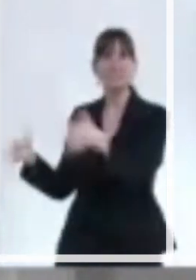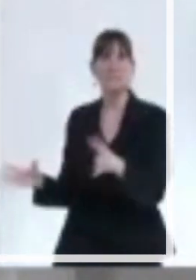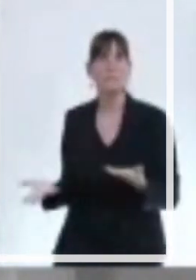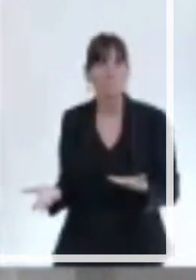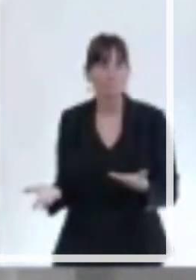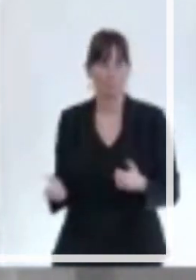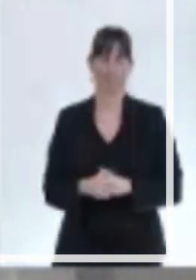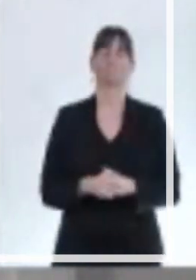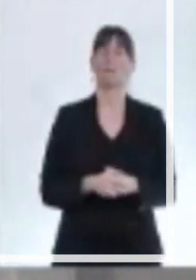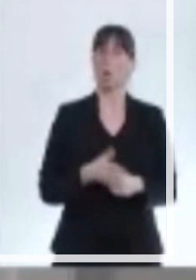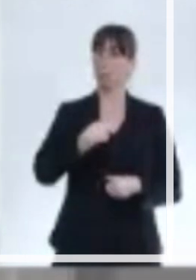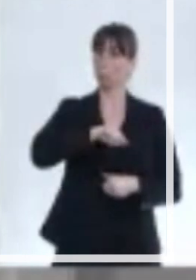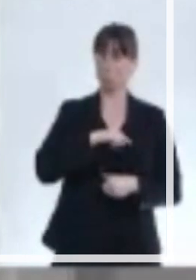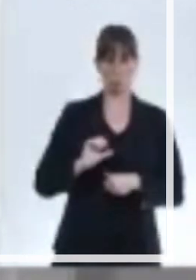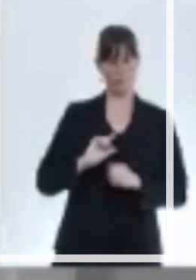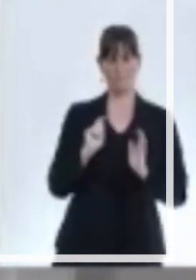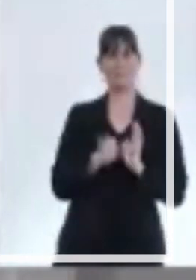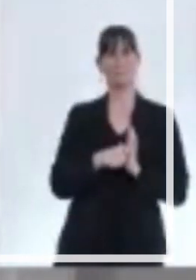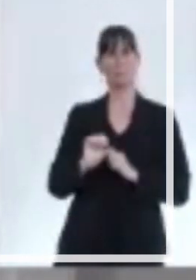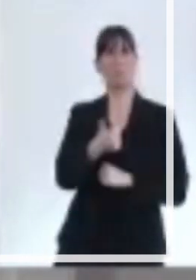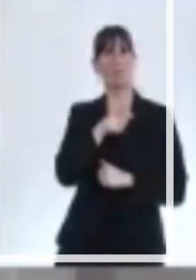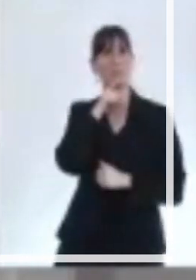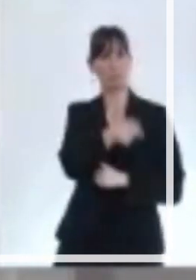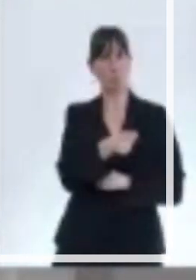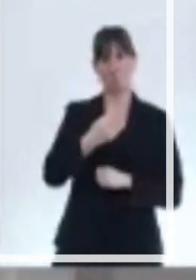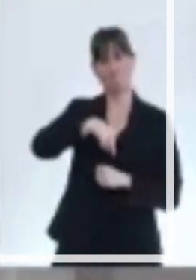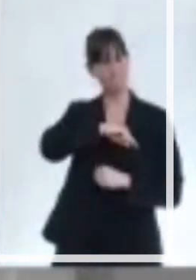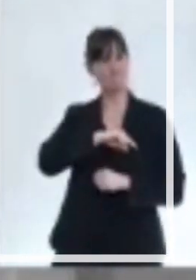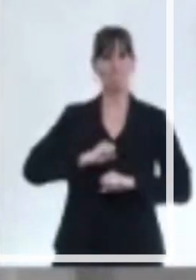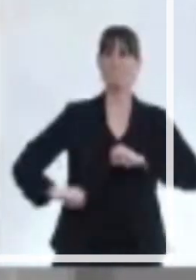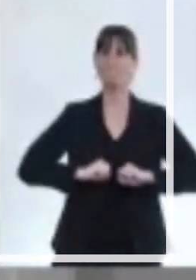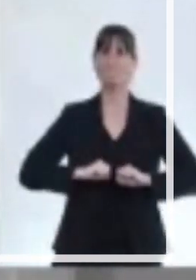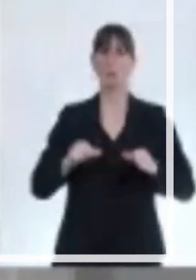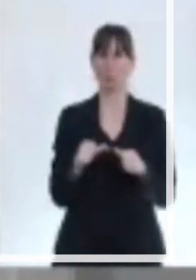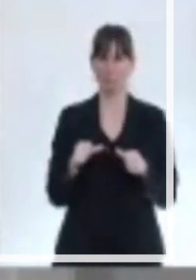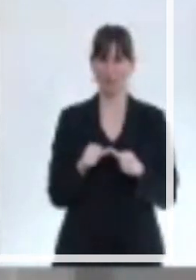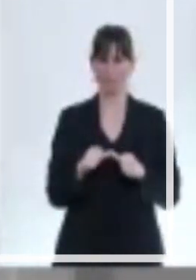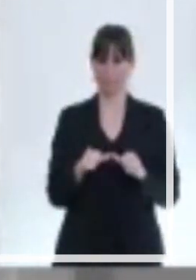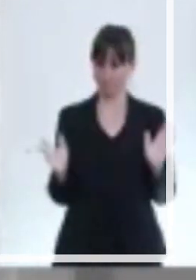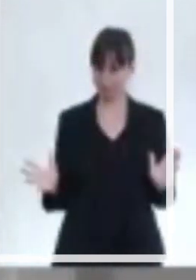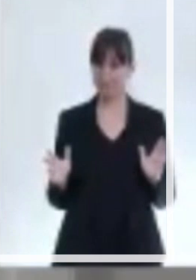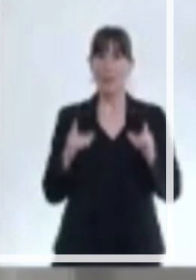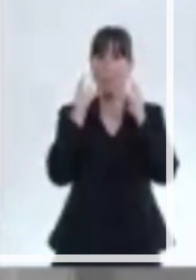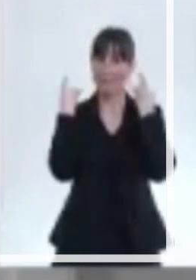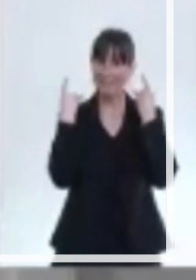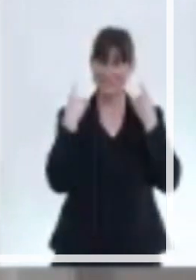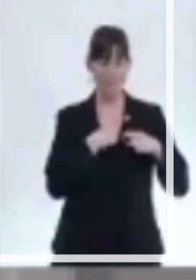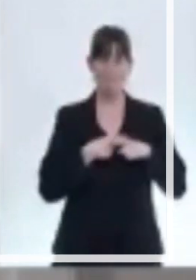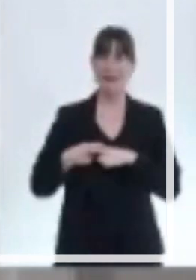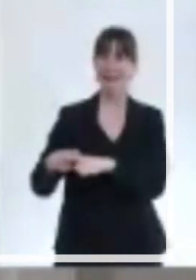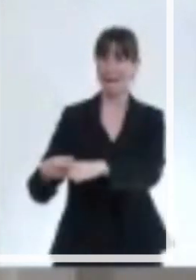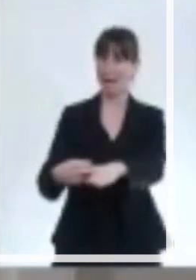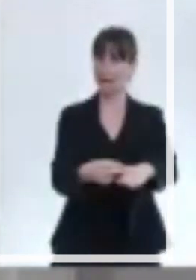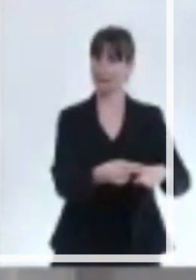le premier jour elle a consisté d'abord en une répartition rigoureuse des masques qui privilégie